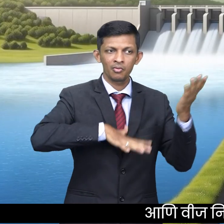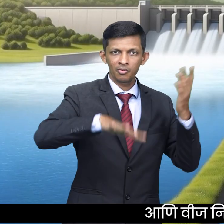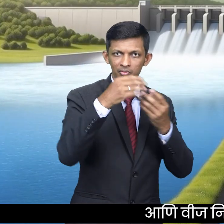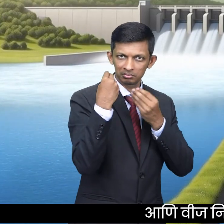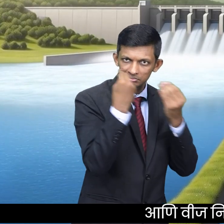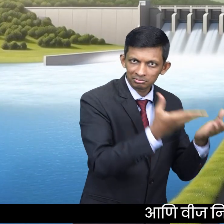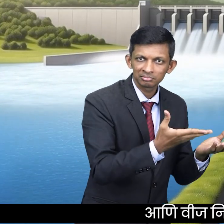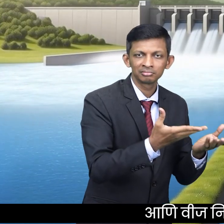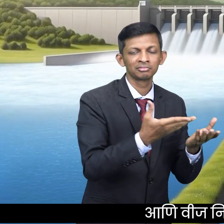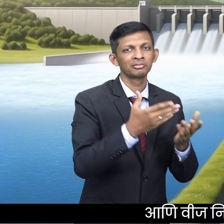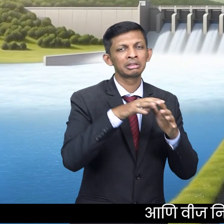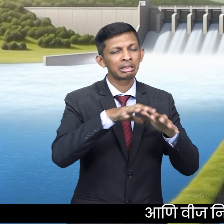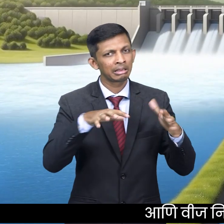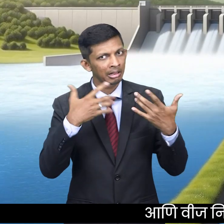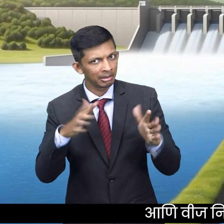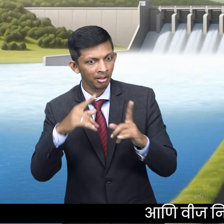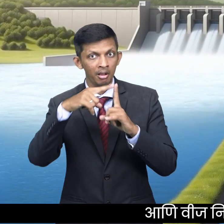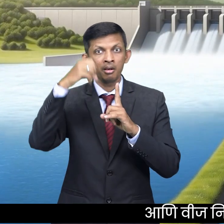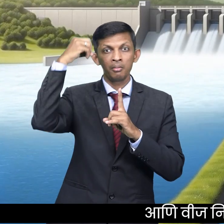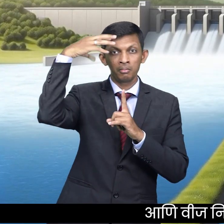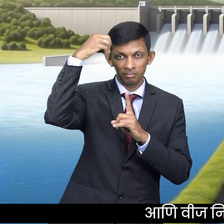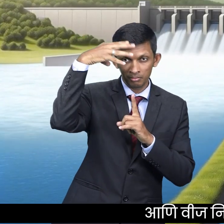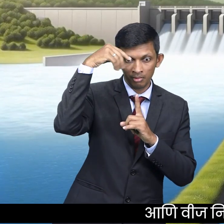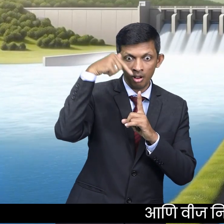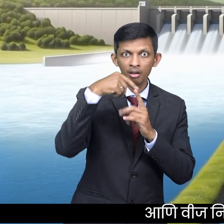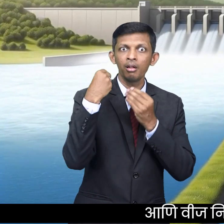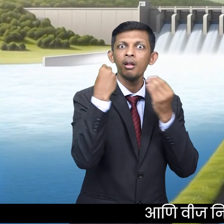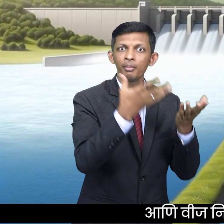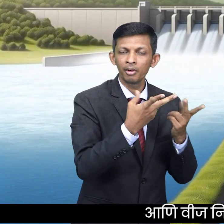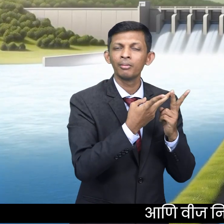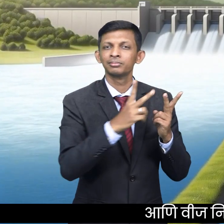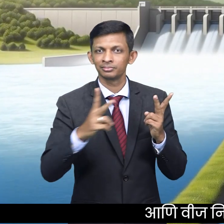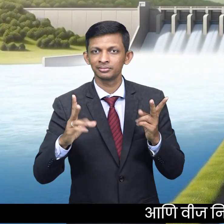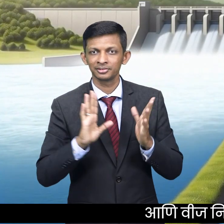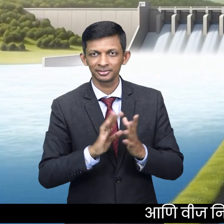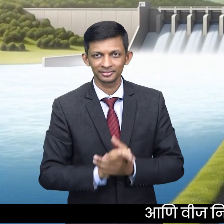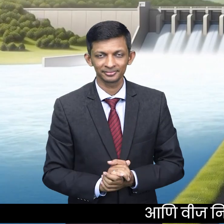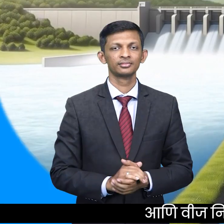आणि वीज निर्मिती, जलविद्युत साठी केला जातो.